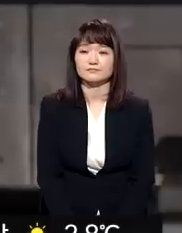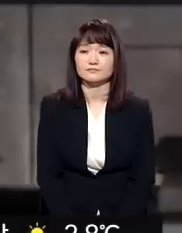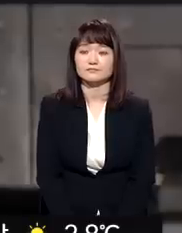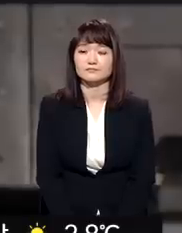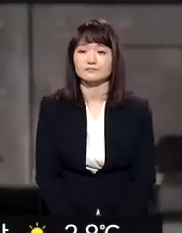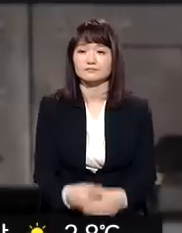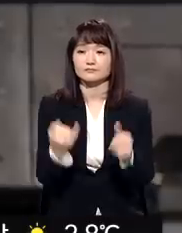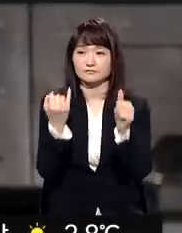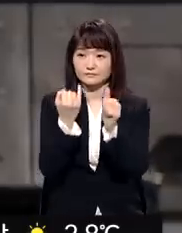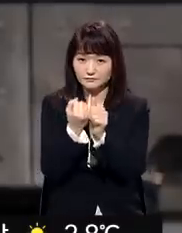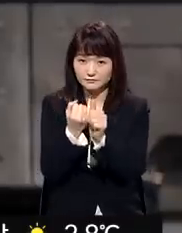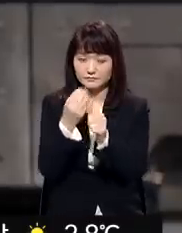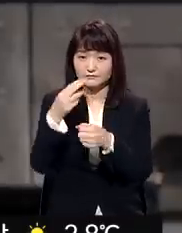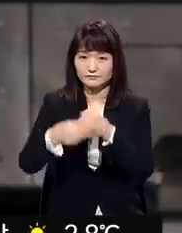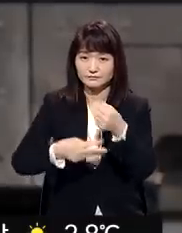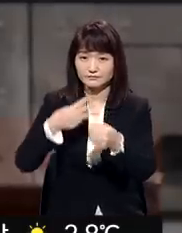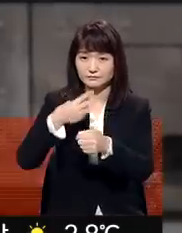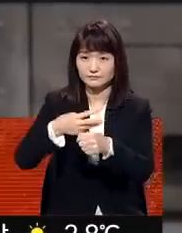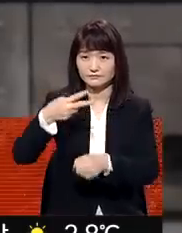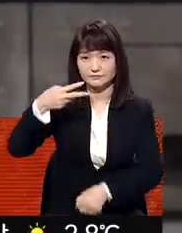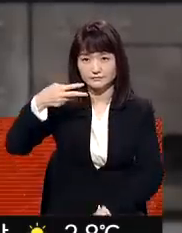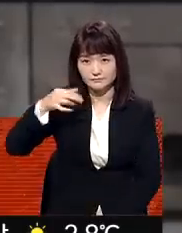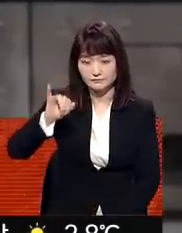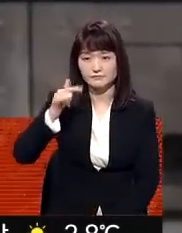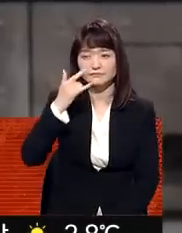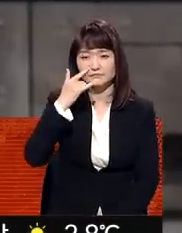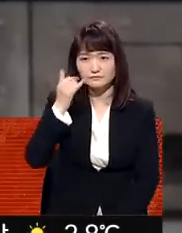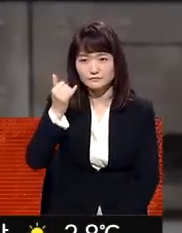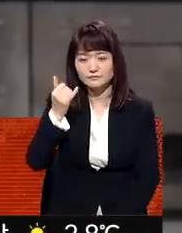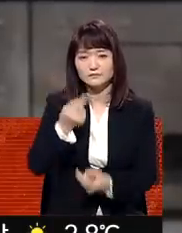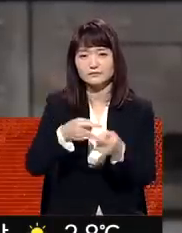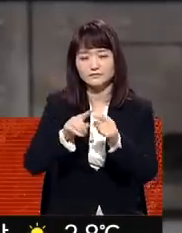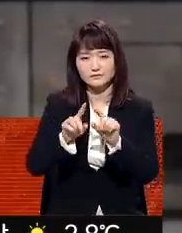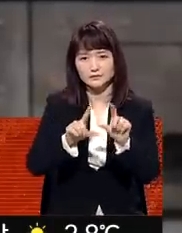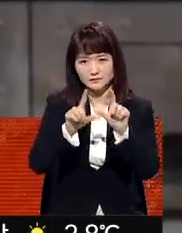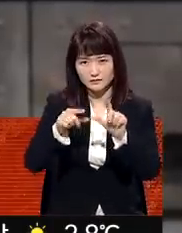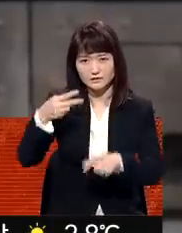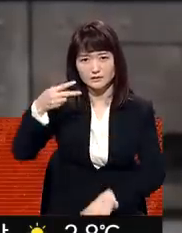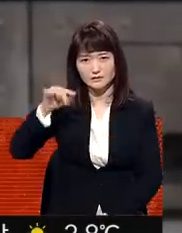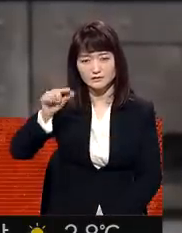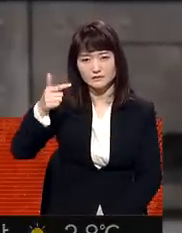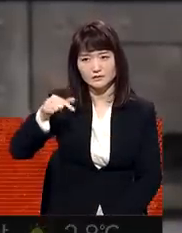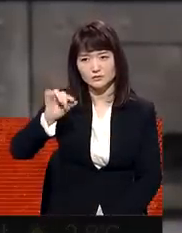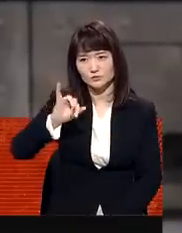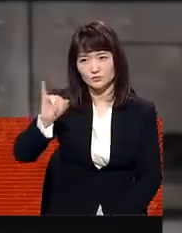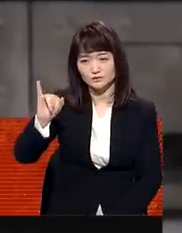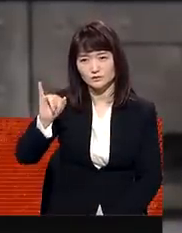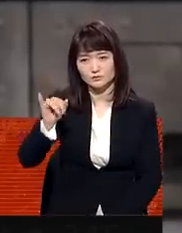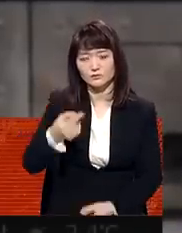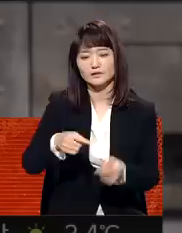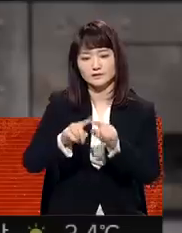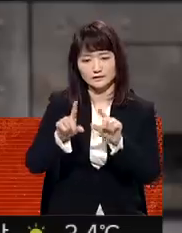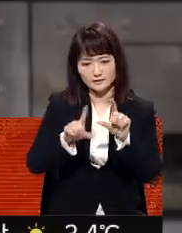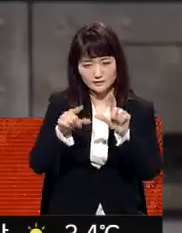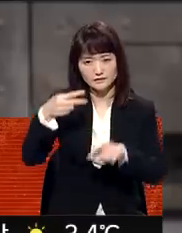3년간은 학과를 했습니다 시부모하고 신호위라는 살았었는데 시부모가 아마 교사 출신이라서